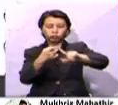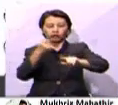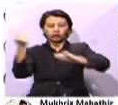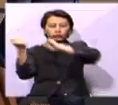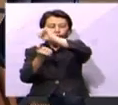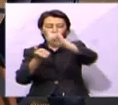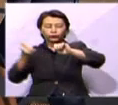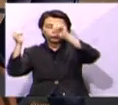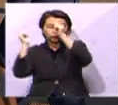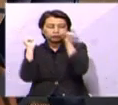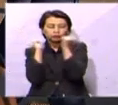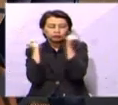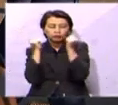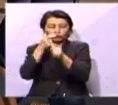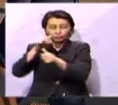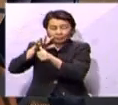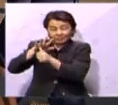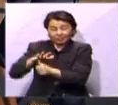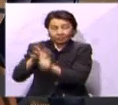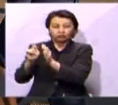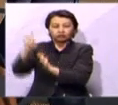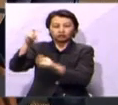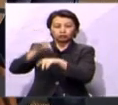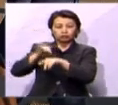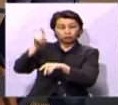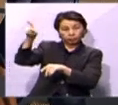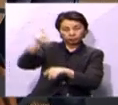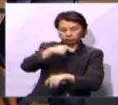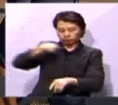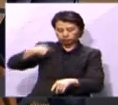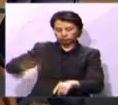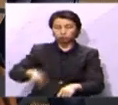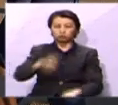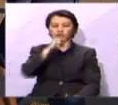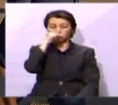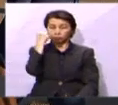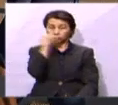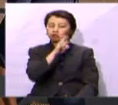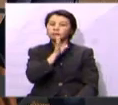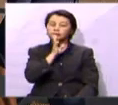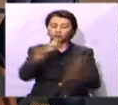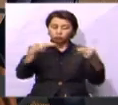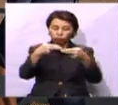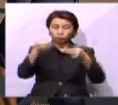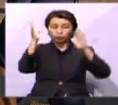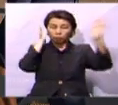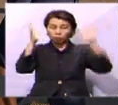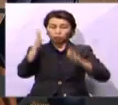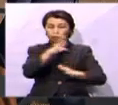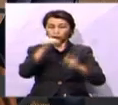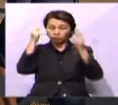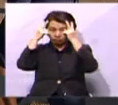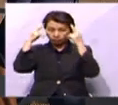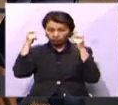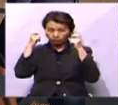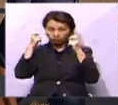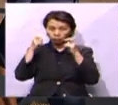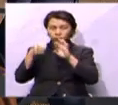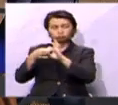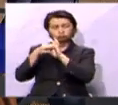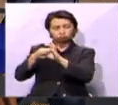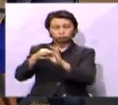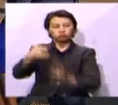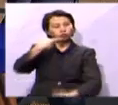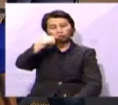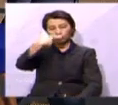angin sejuk akibat tekanan tinggi di China. Sementara itu, Datuk Seri Najib berkata hubungan antara Malaysia dan Arab Saudi yang terjalin